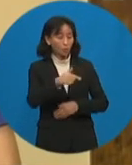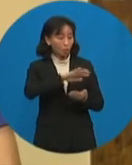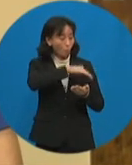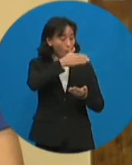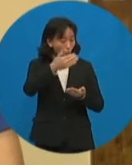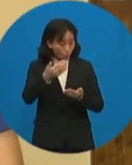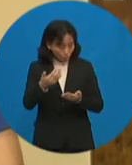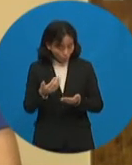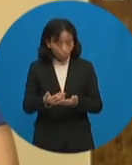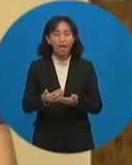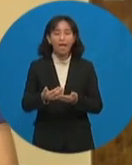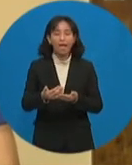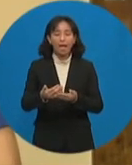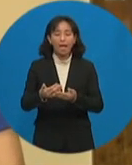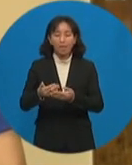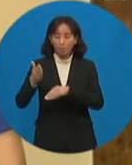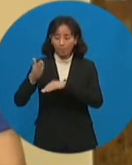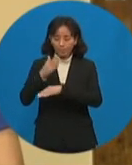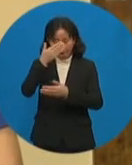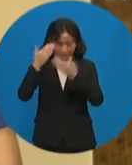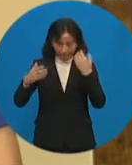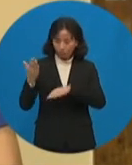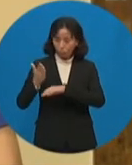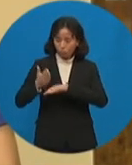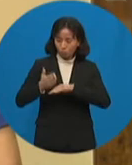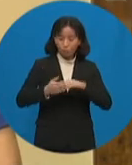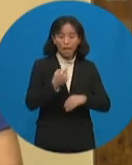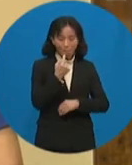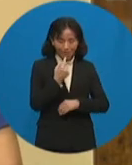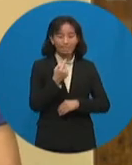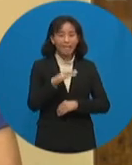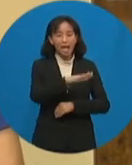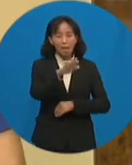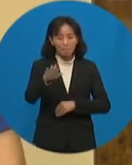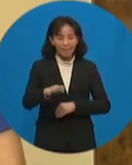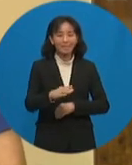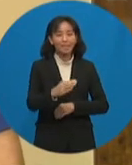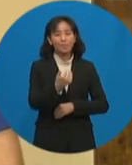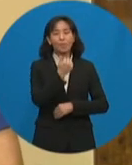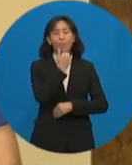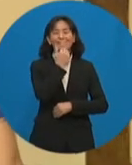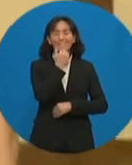材にこだわって手間暇かけて作ってますので、皆さんお待ちしておりますのでよろしくお願いします。